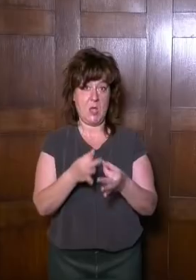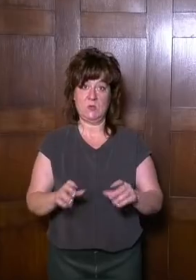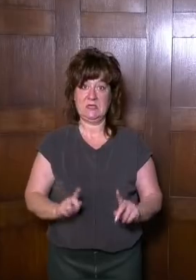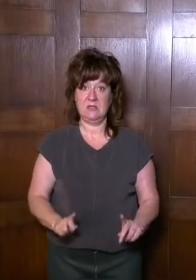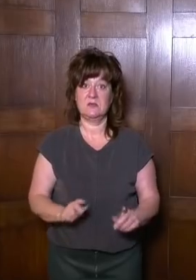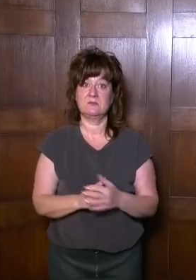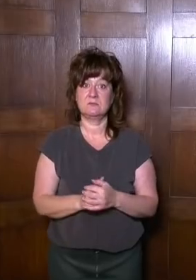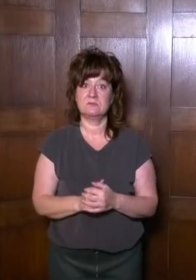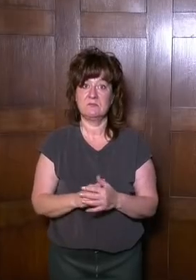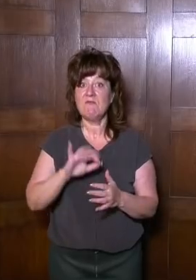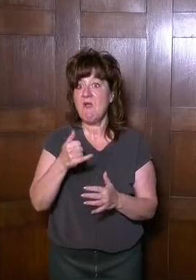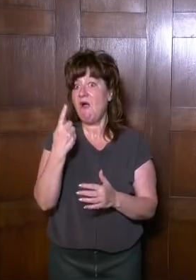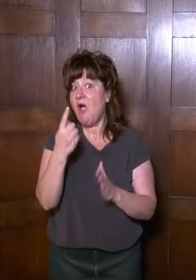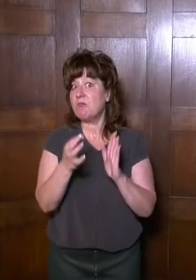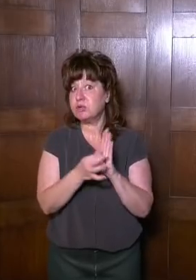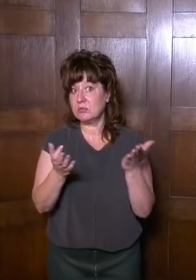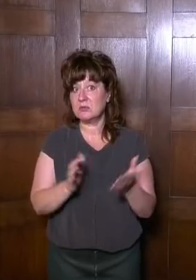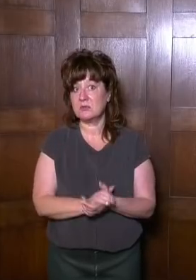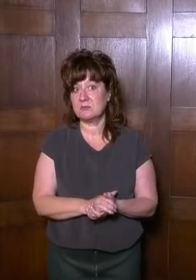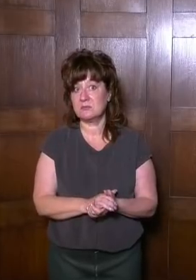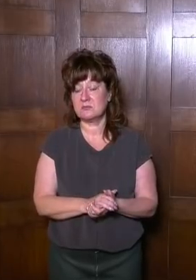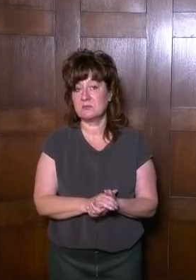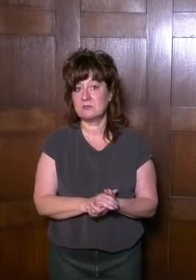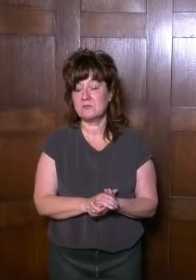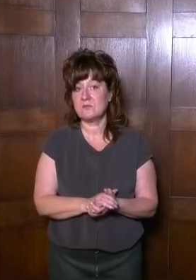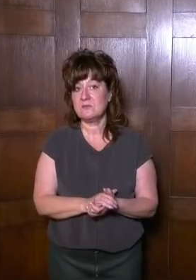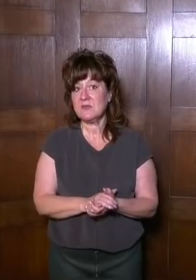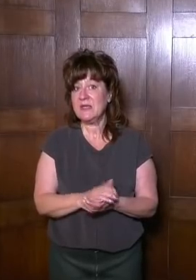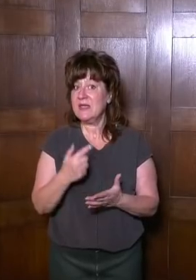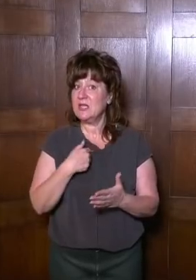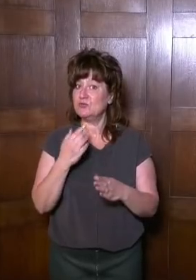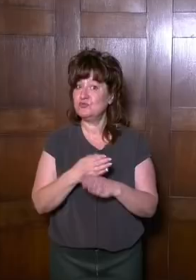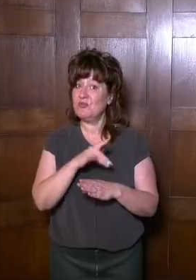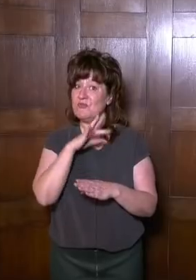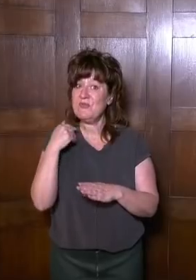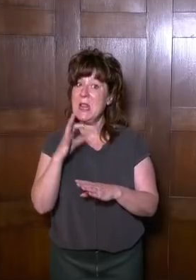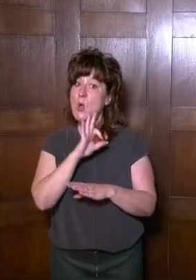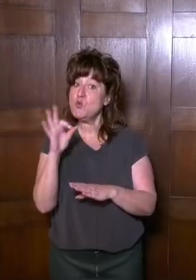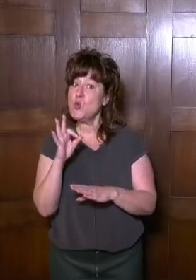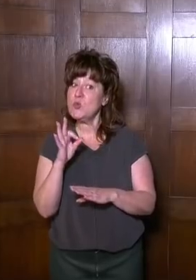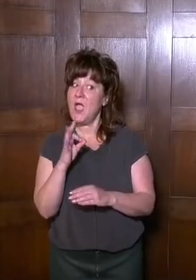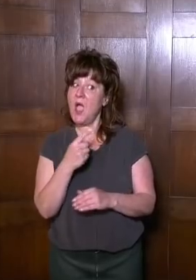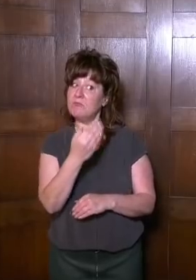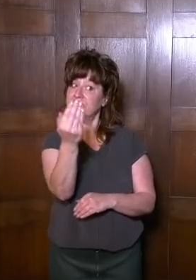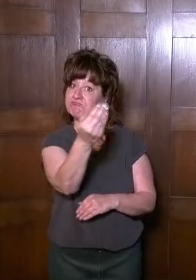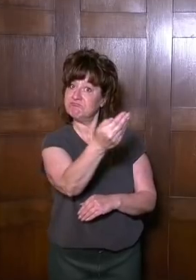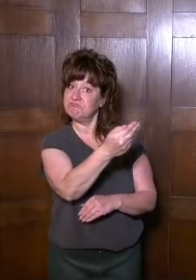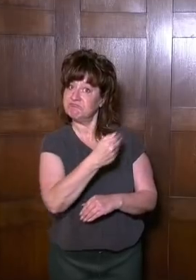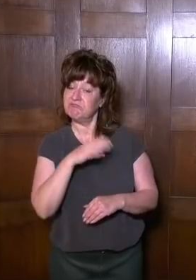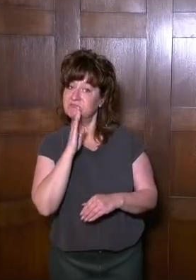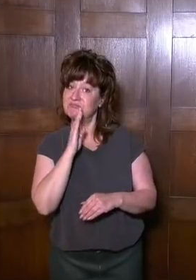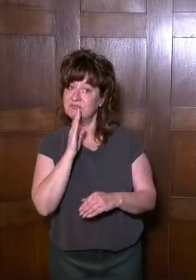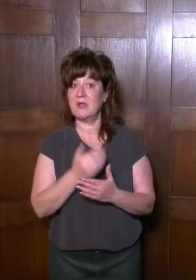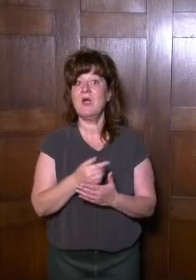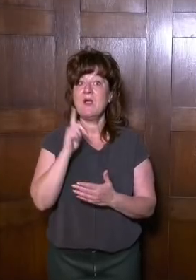Ja, das ist der eine Punkt. Ich habe schon so viele gute Vorrednerinnen gehabt. Wir haben natürlich durch die